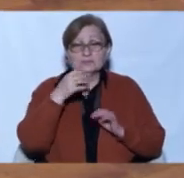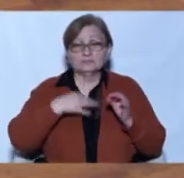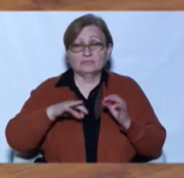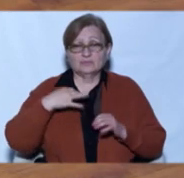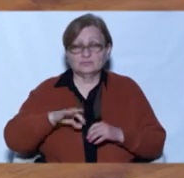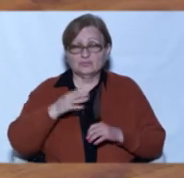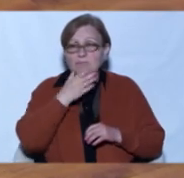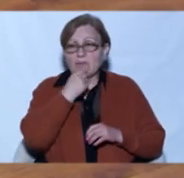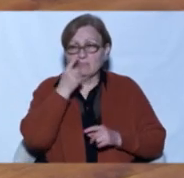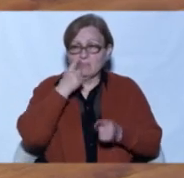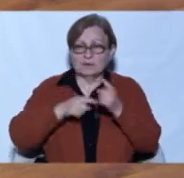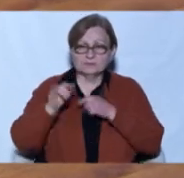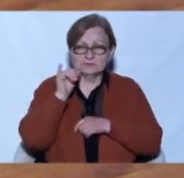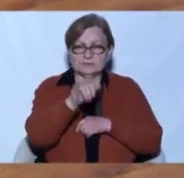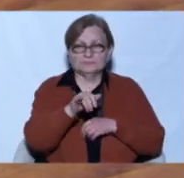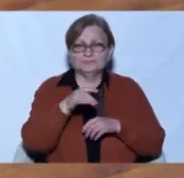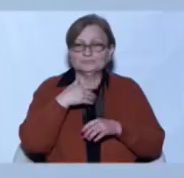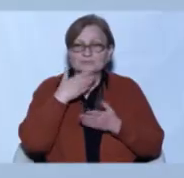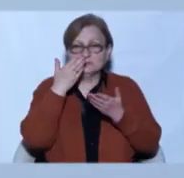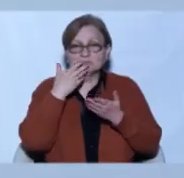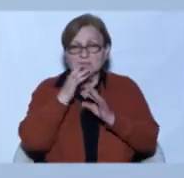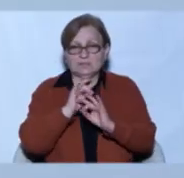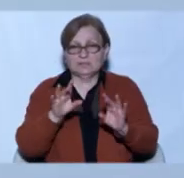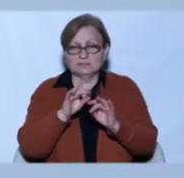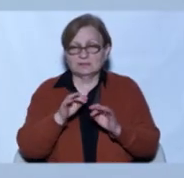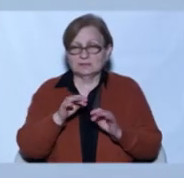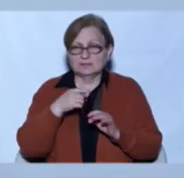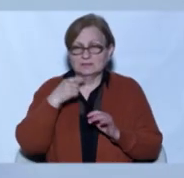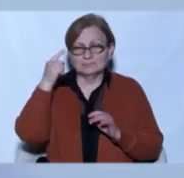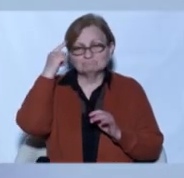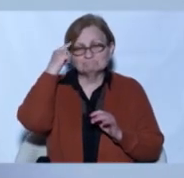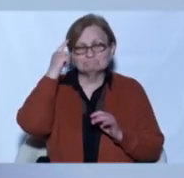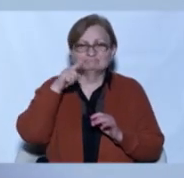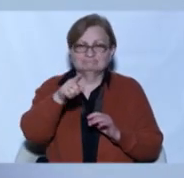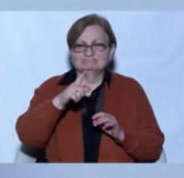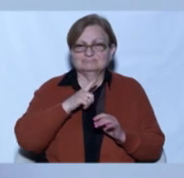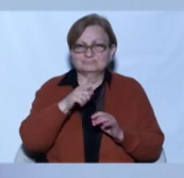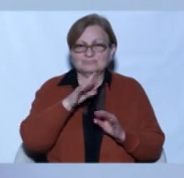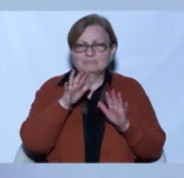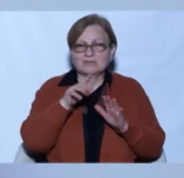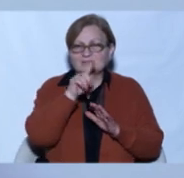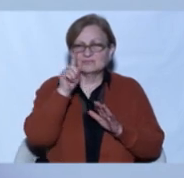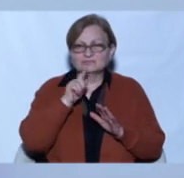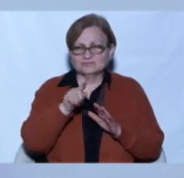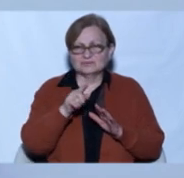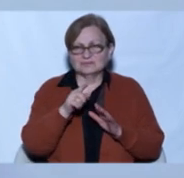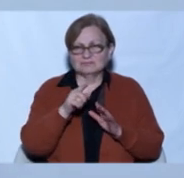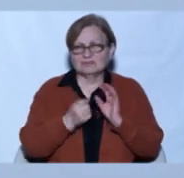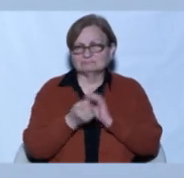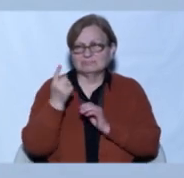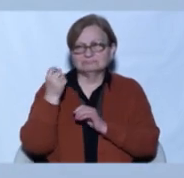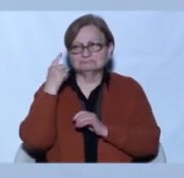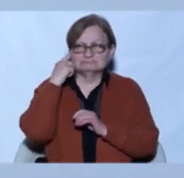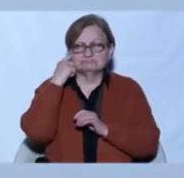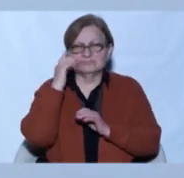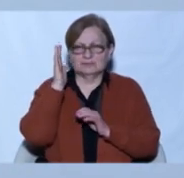მოდი ერთად წავიკითხოთ ეს ნაწყვეტი და მგონია, რომ როგორც ჩვენთვის, ჩემთვისაც ბევრ შეკითხვას კიდევ თავიდან გაეცემა